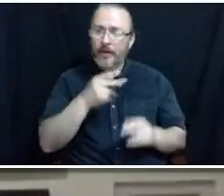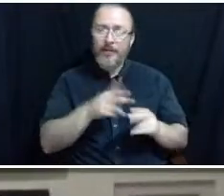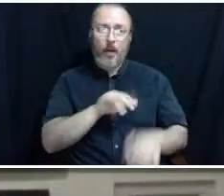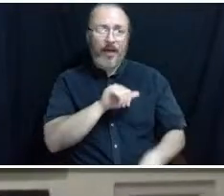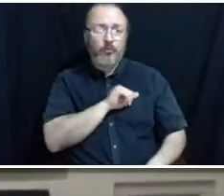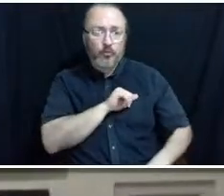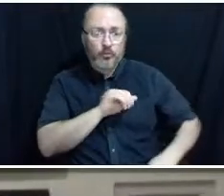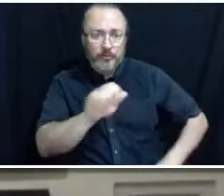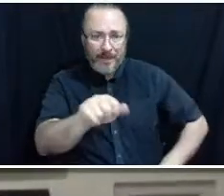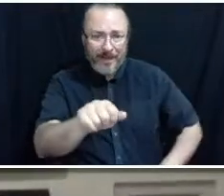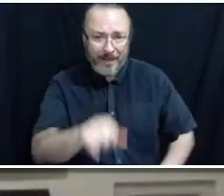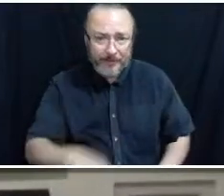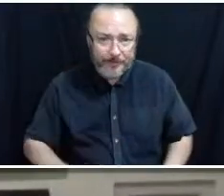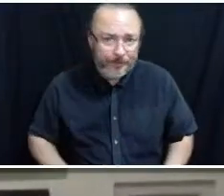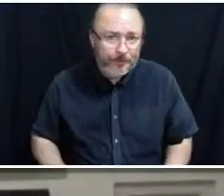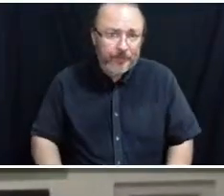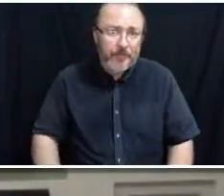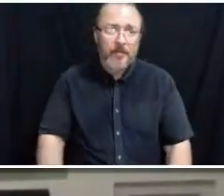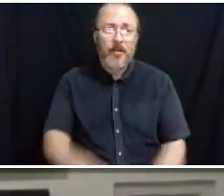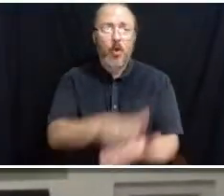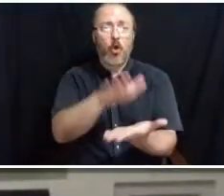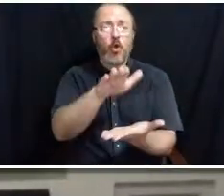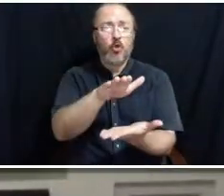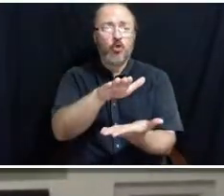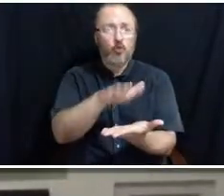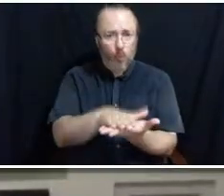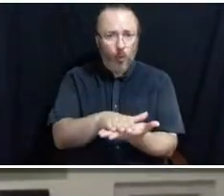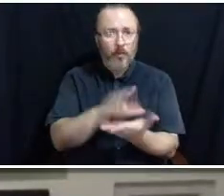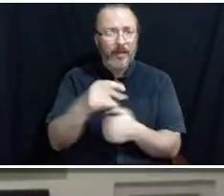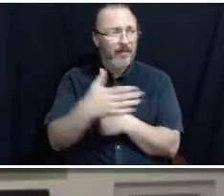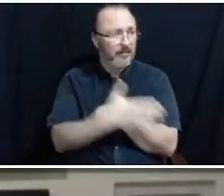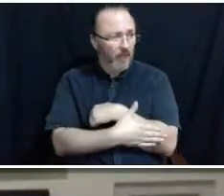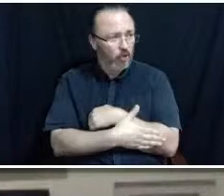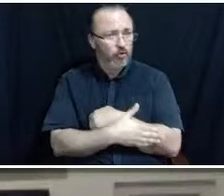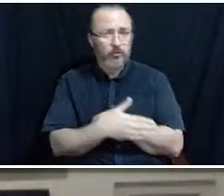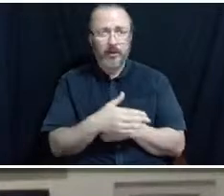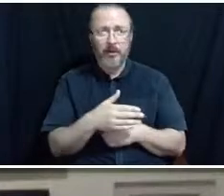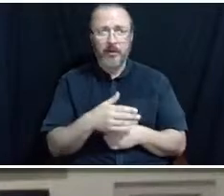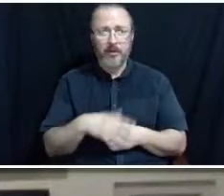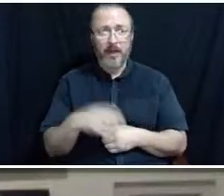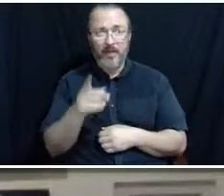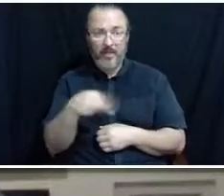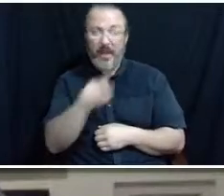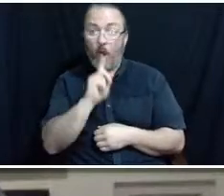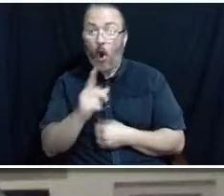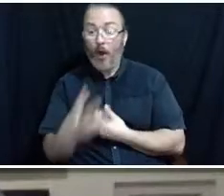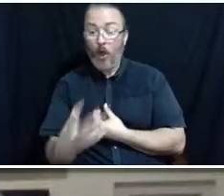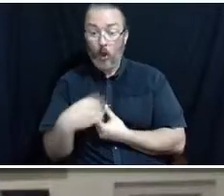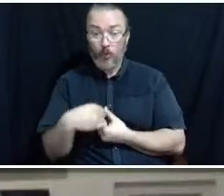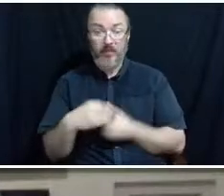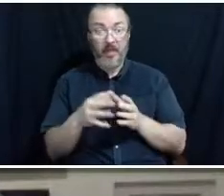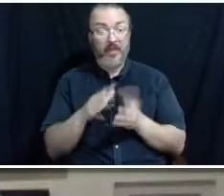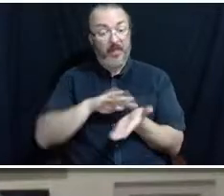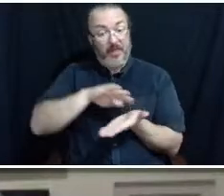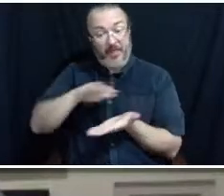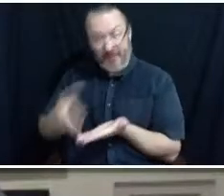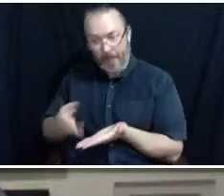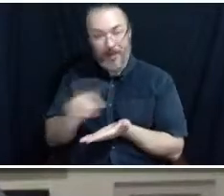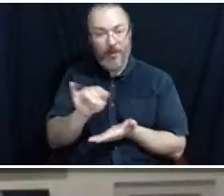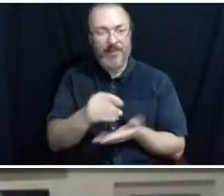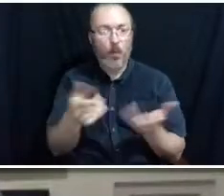d'attitude. Donc, une école, les systèmes scolaires peuvent atteindre l'inclusion, mais il faut en